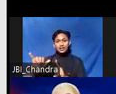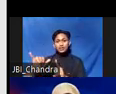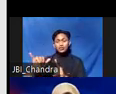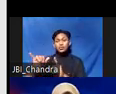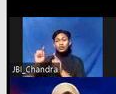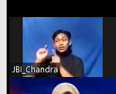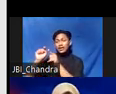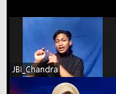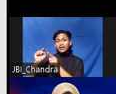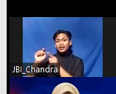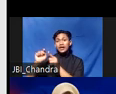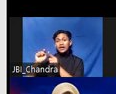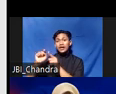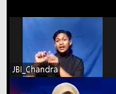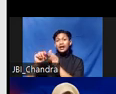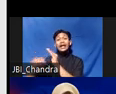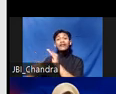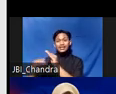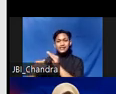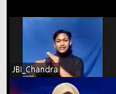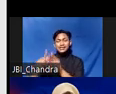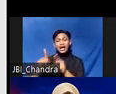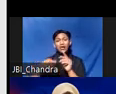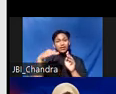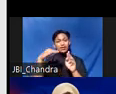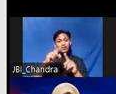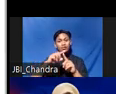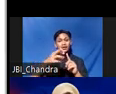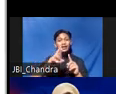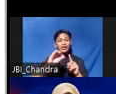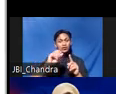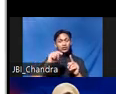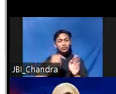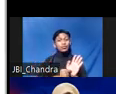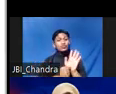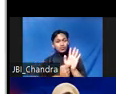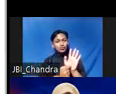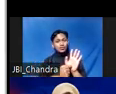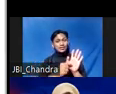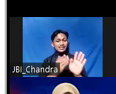utero nanti menunya di bagian adapter sendiri namanya utiro ya